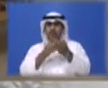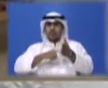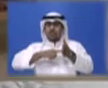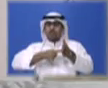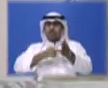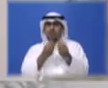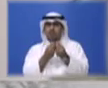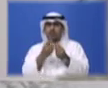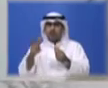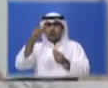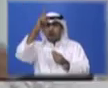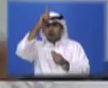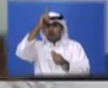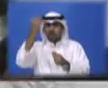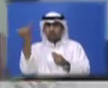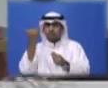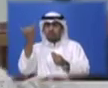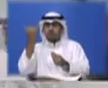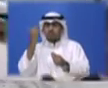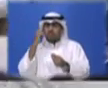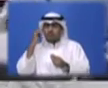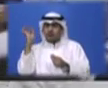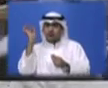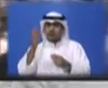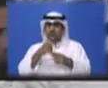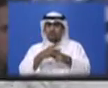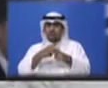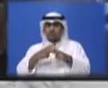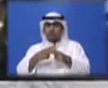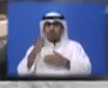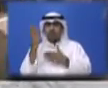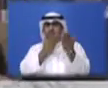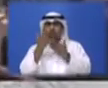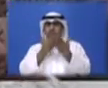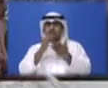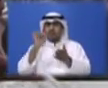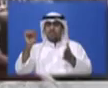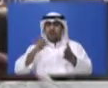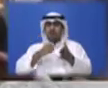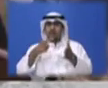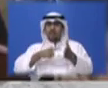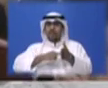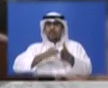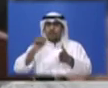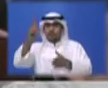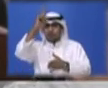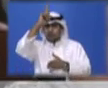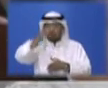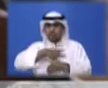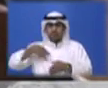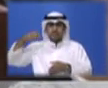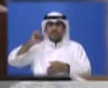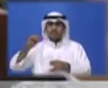على طلبة دولة الكويت الدارسين في الجامعات والمعاهد الأردنية، أقام سفير دولة الكويت